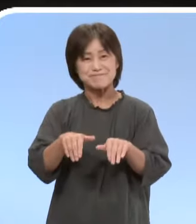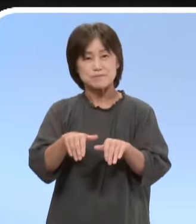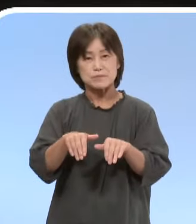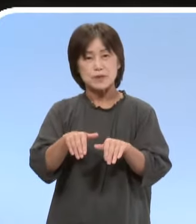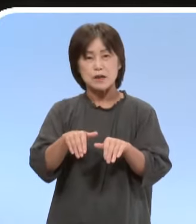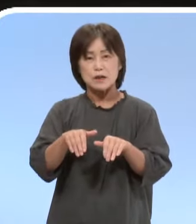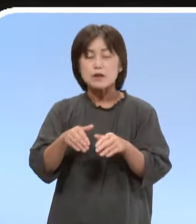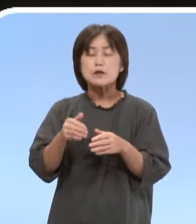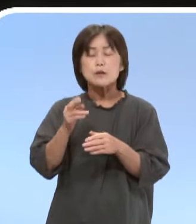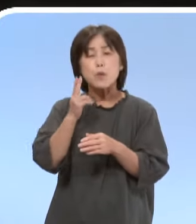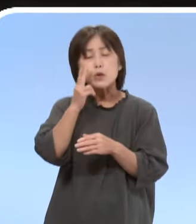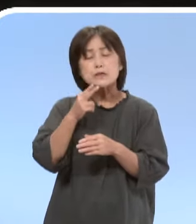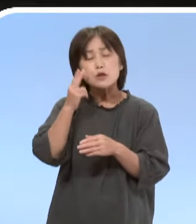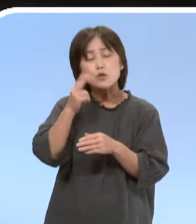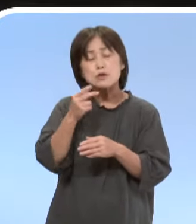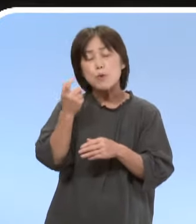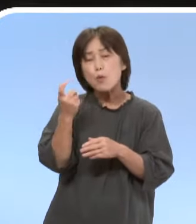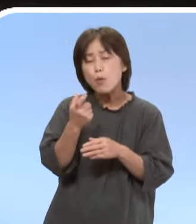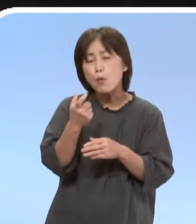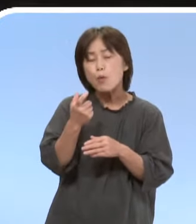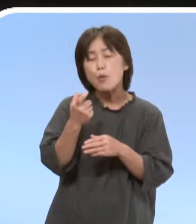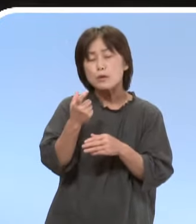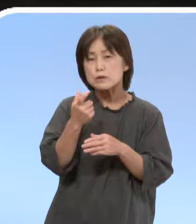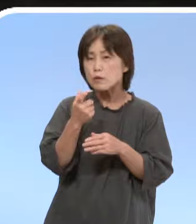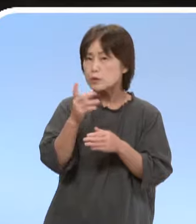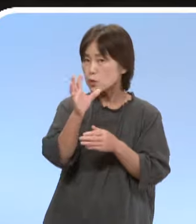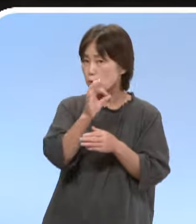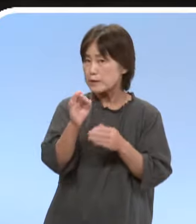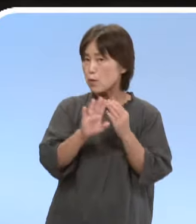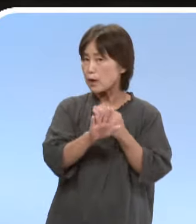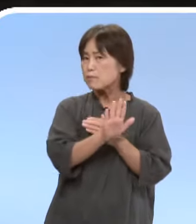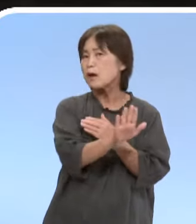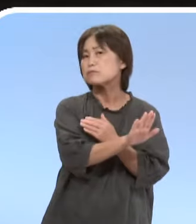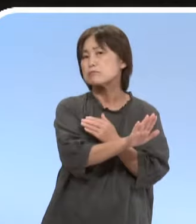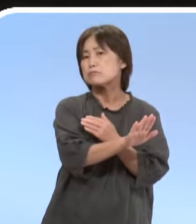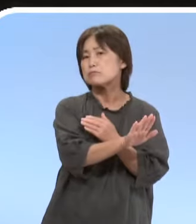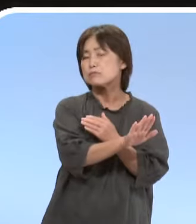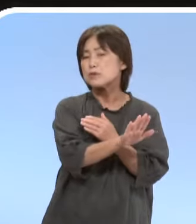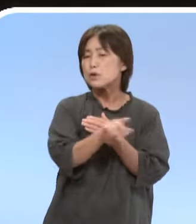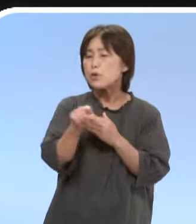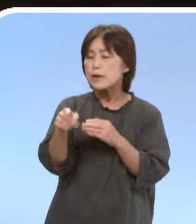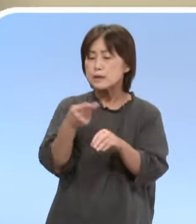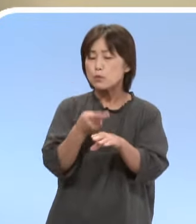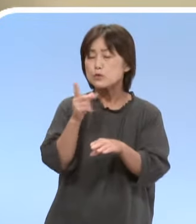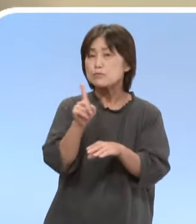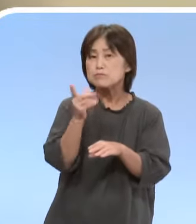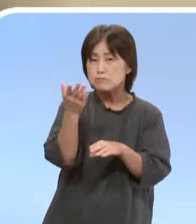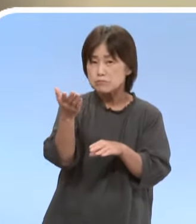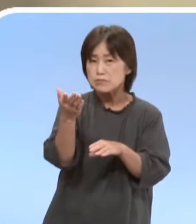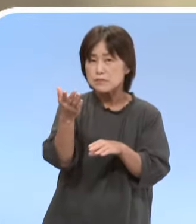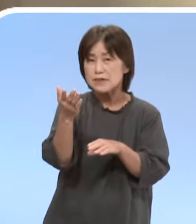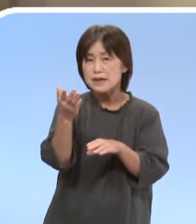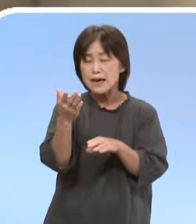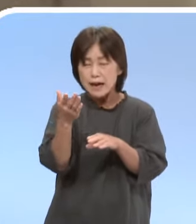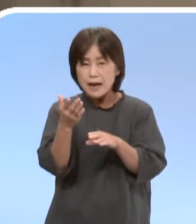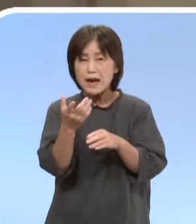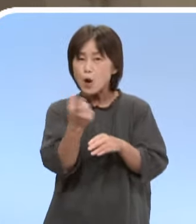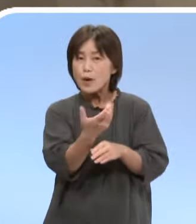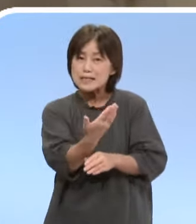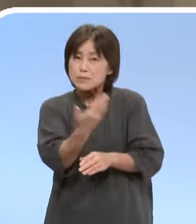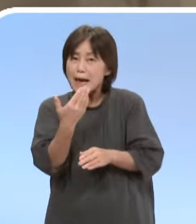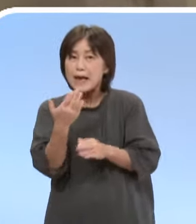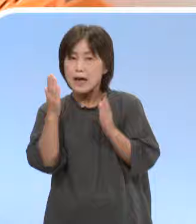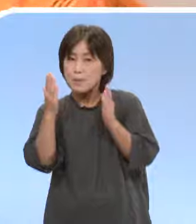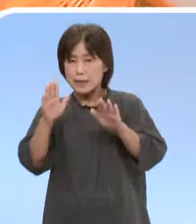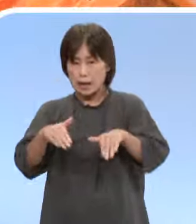でもその里芋をね、はい、その凍らせるっていう商品っていうのは他にもあるじゃないですか。 はい、 これ何が違うんですか。 はい、前処理にこ